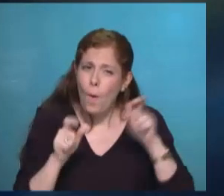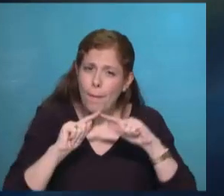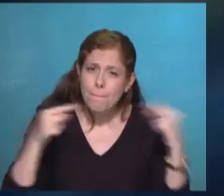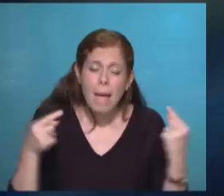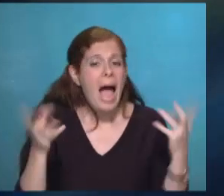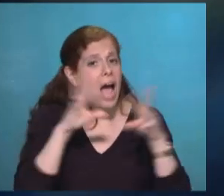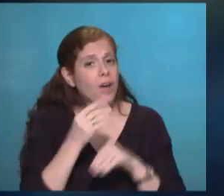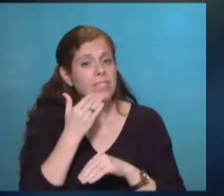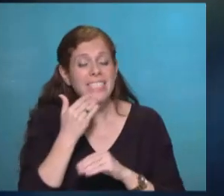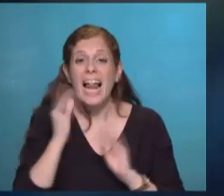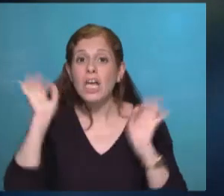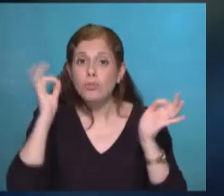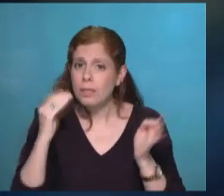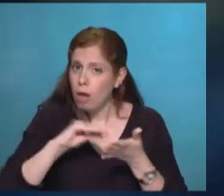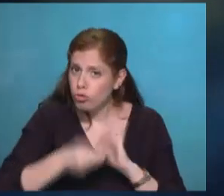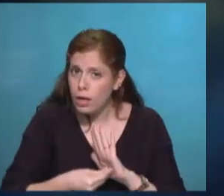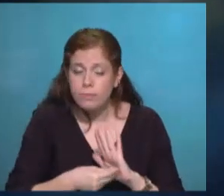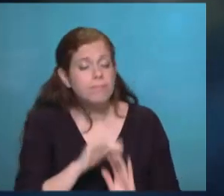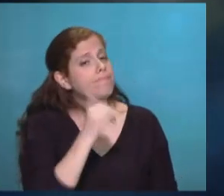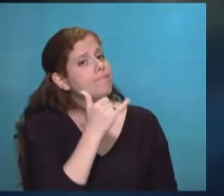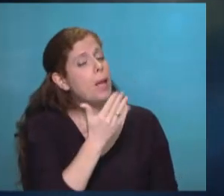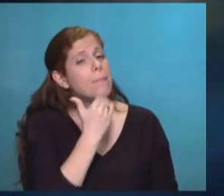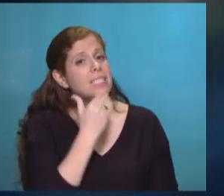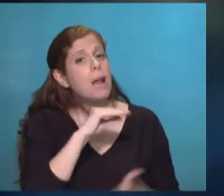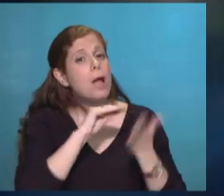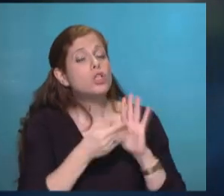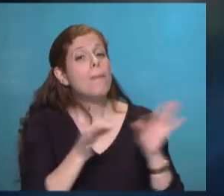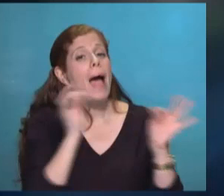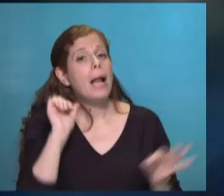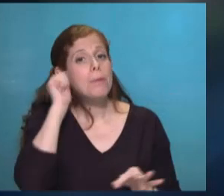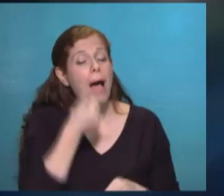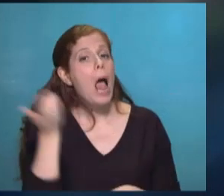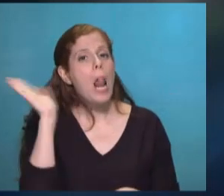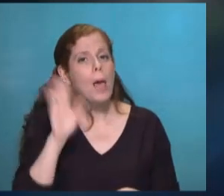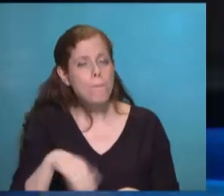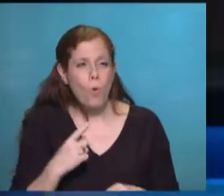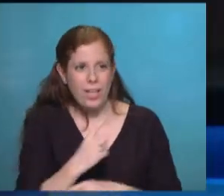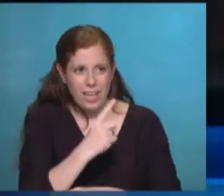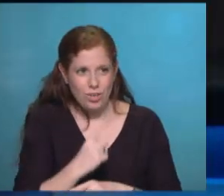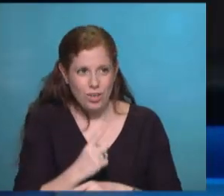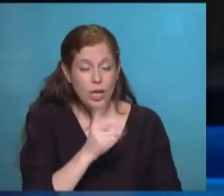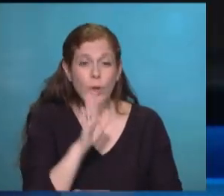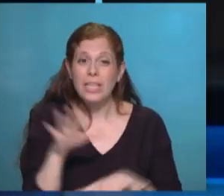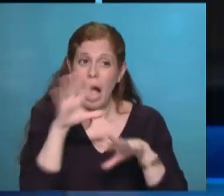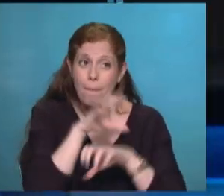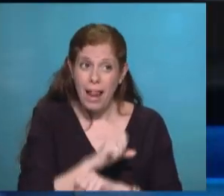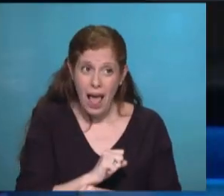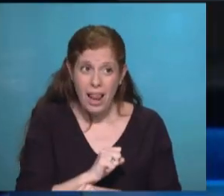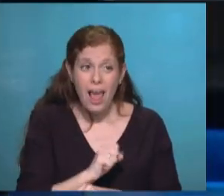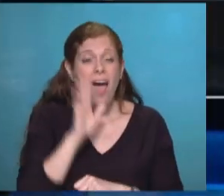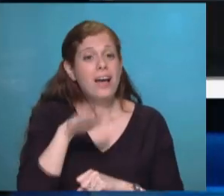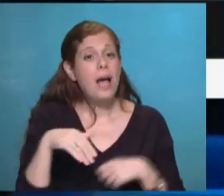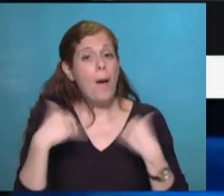ישראל הרשמית מאשרת. נכון, בישראל מאשרים החל ממחר, למרות ירי הרקטות גם הלילה, גם היום, ישראל